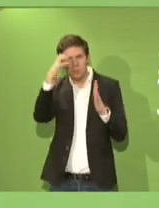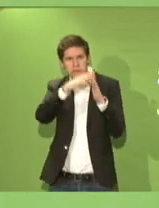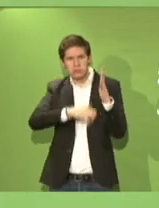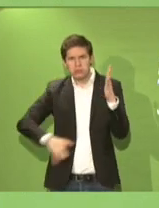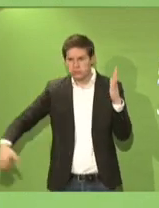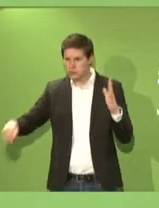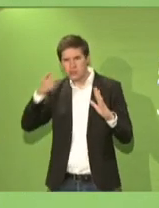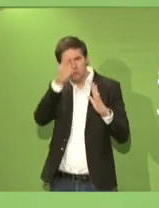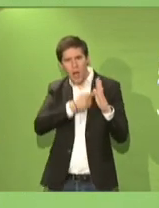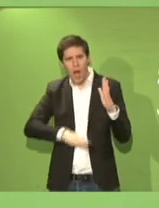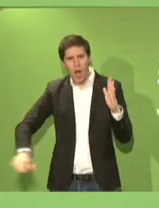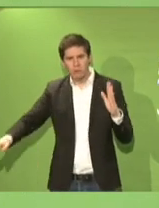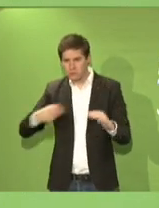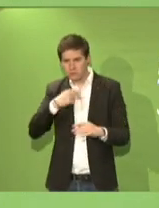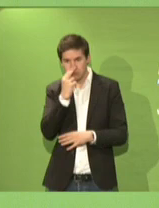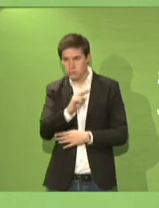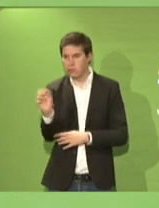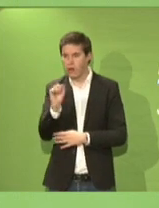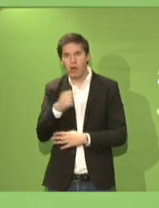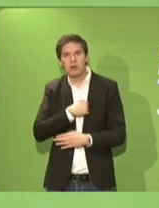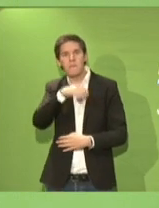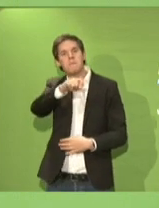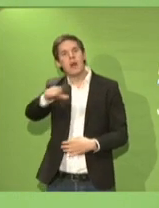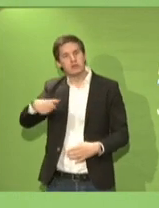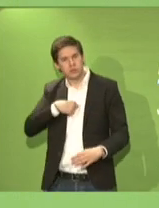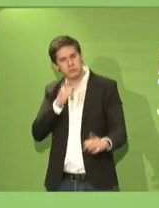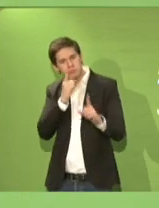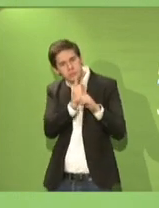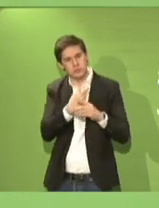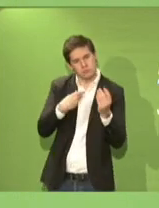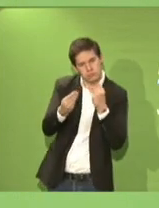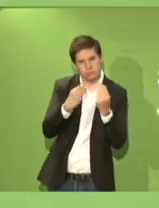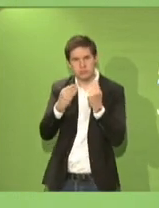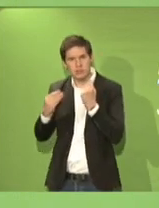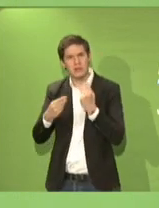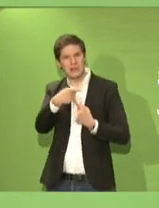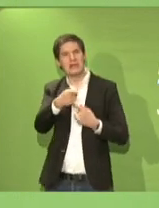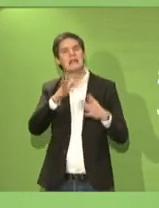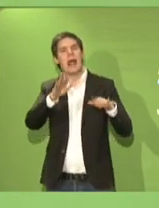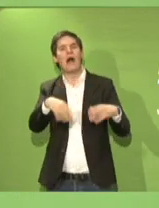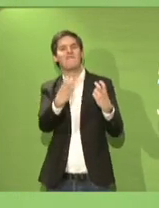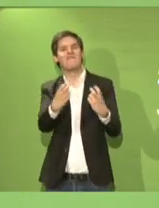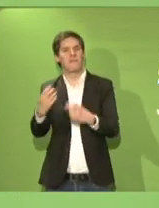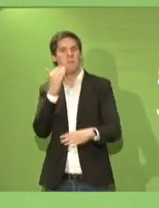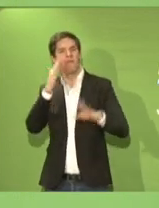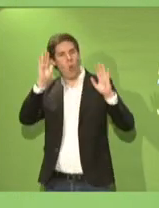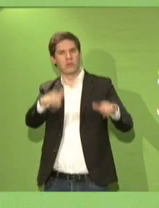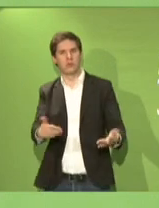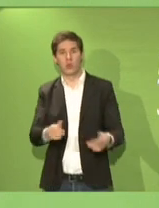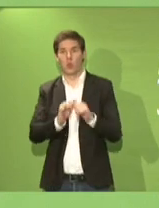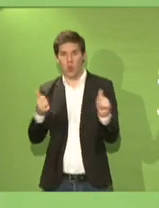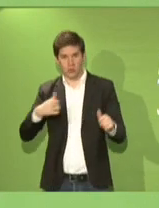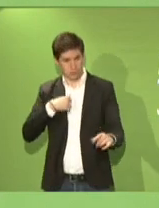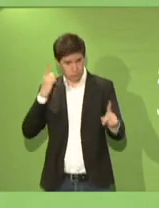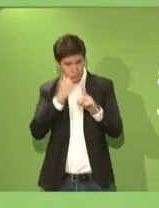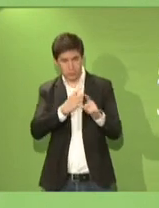Felder, habe mit den Menschen vor Ort gesprochen, vor allen Dingen auch mit denen, die jetzt in den Häusern bleiben dürfen. Und liebe Freundinnen und Freunde, es war wirklich einer